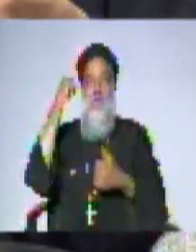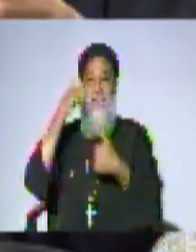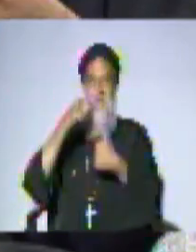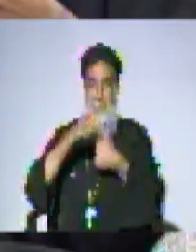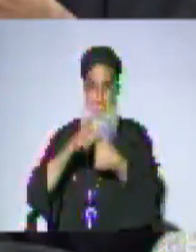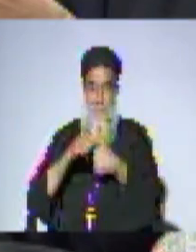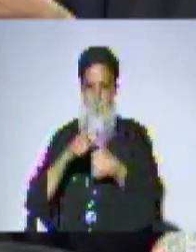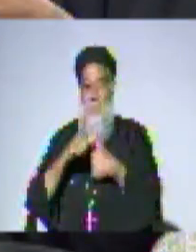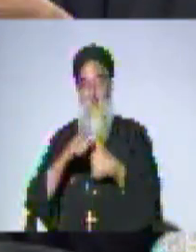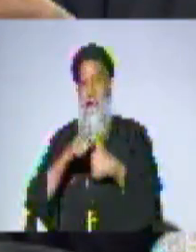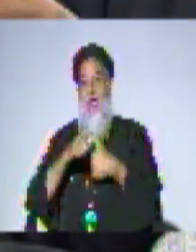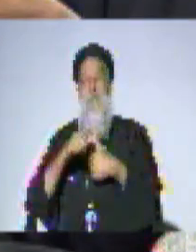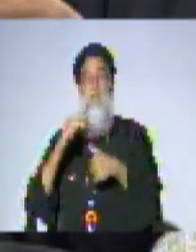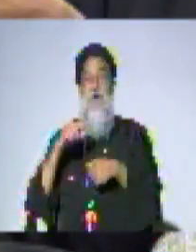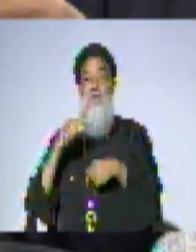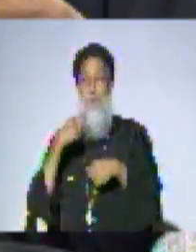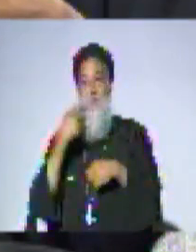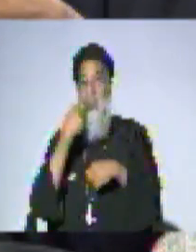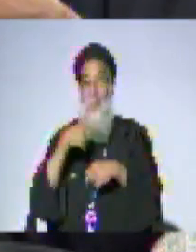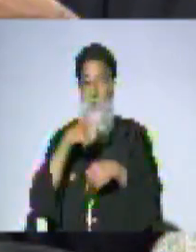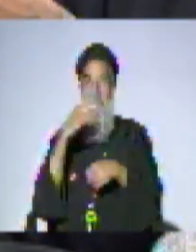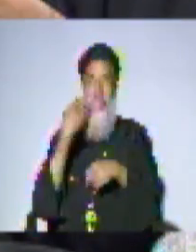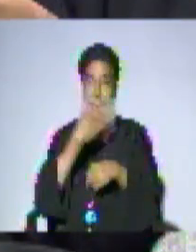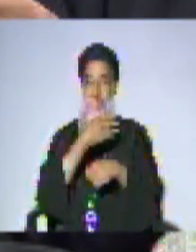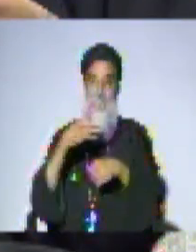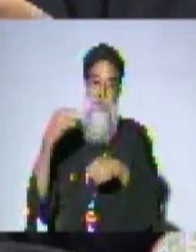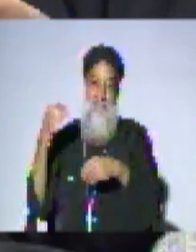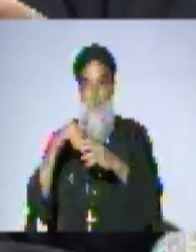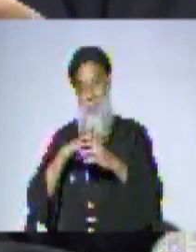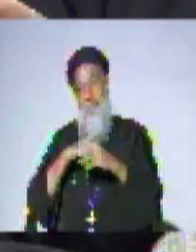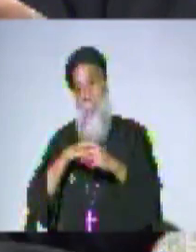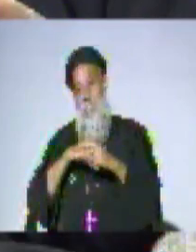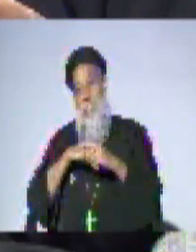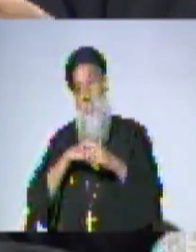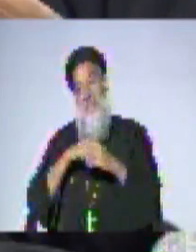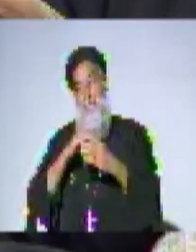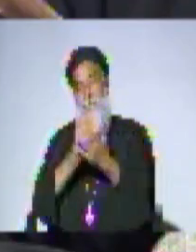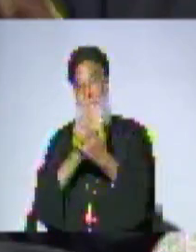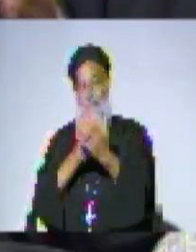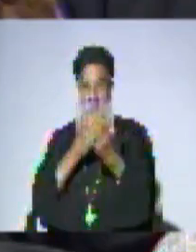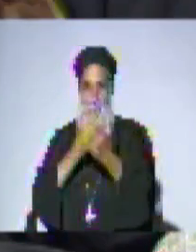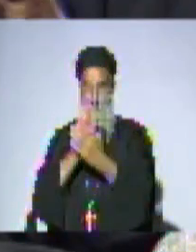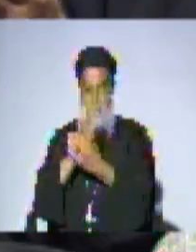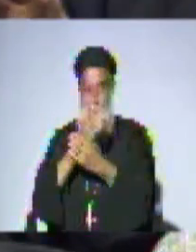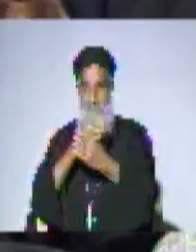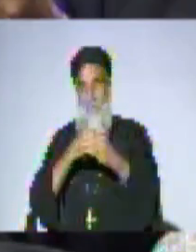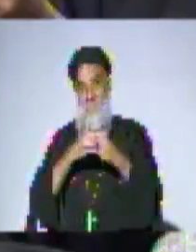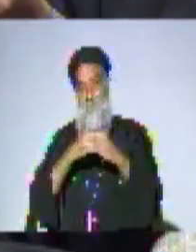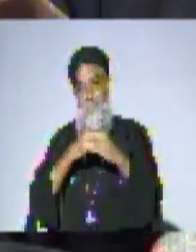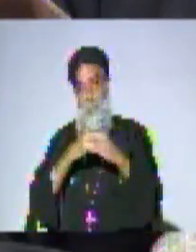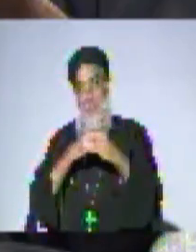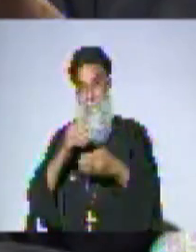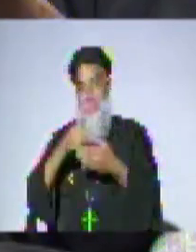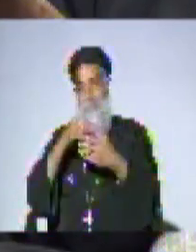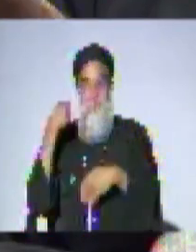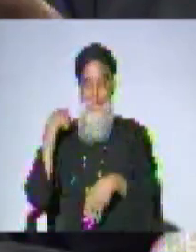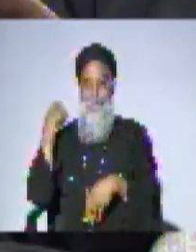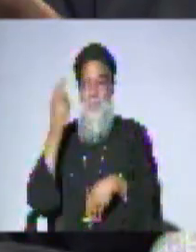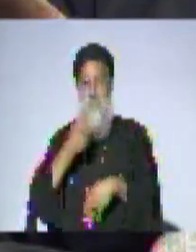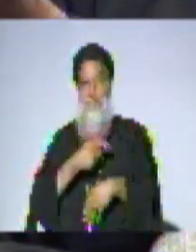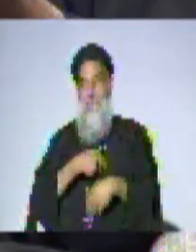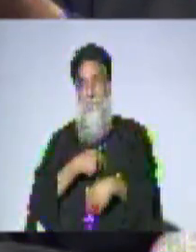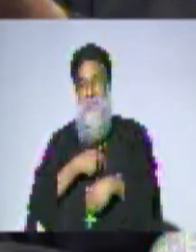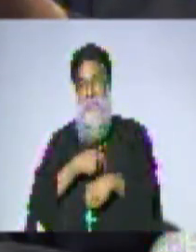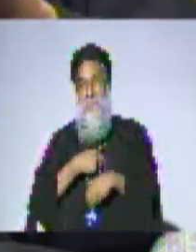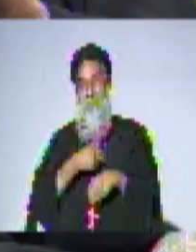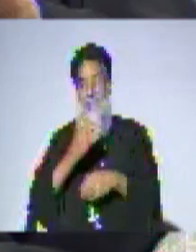القديس يوسابيوس القيصري. سيدنا، احنا قبل بس ما نخوض في حلقتنا النهاردة عن القداس الكرولوسي أو